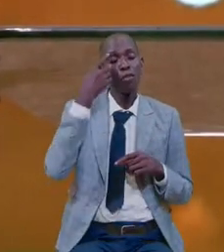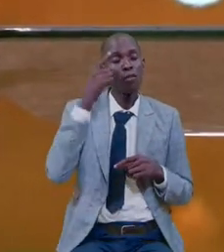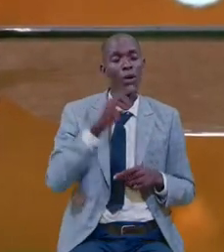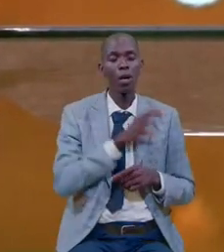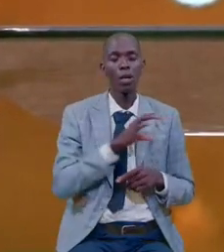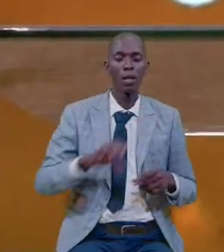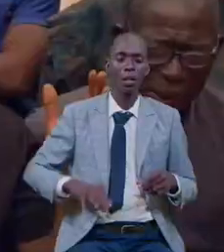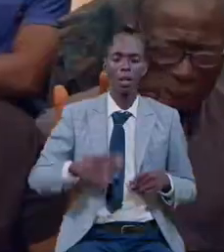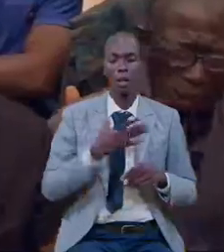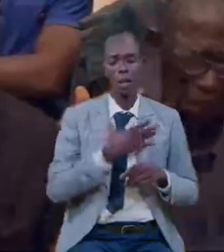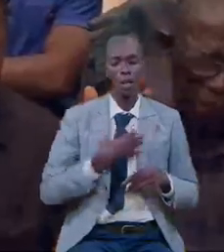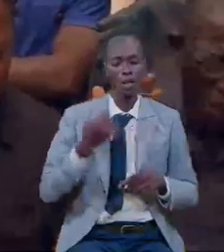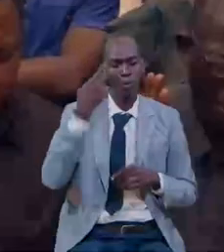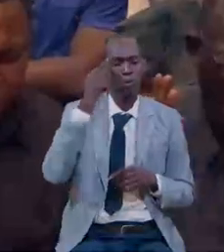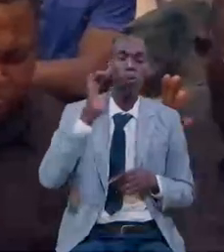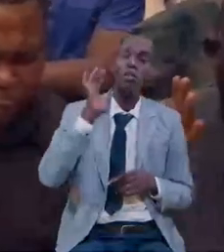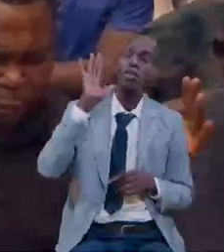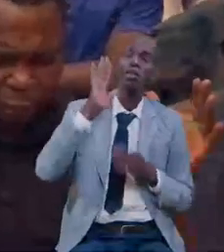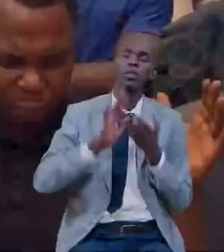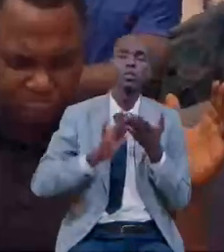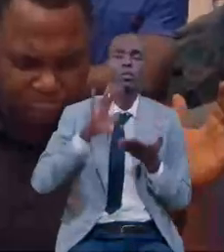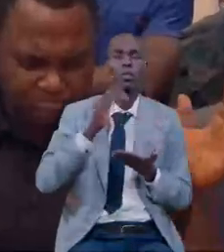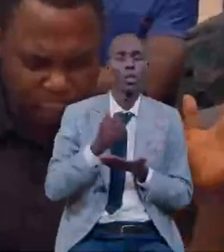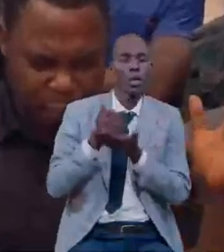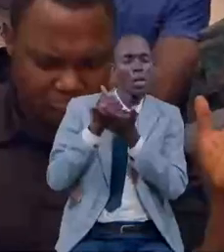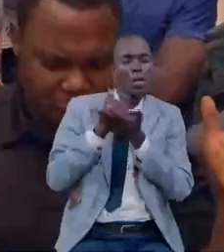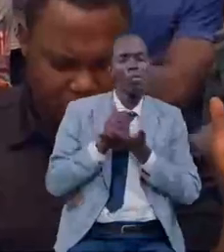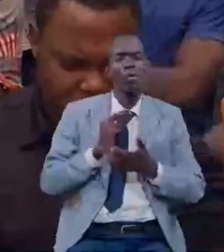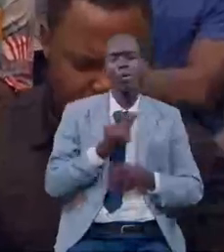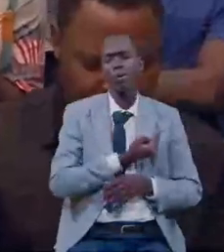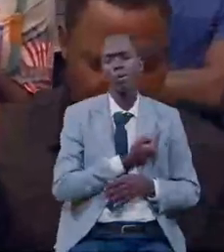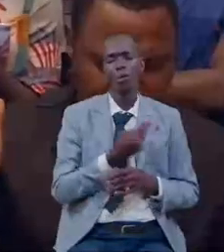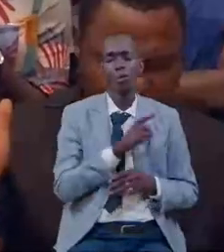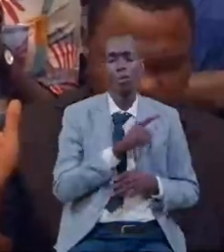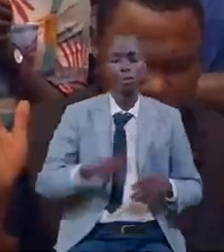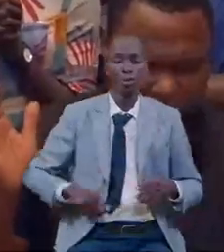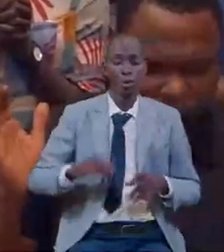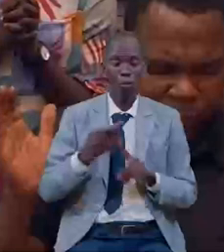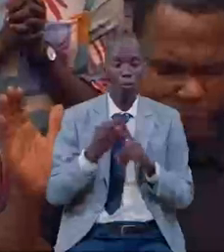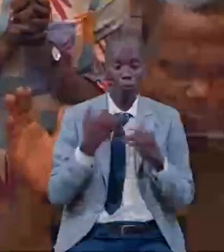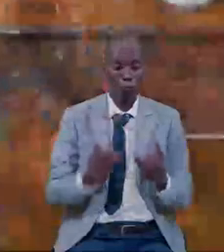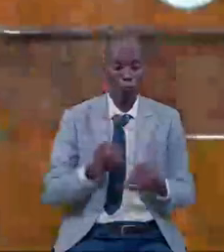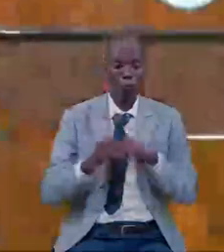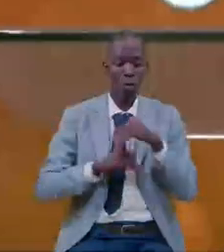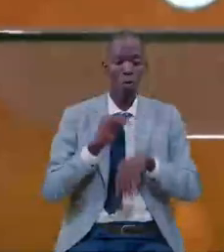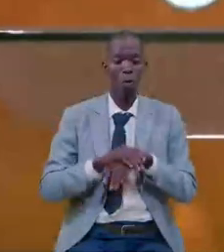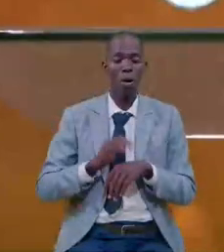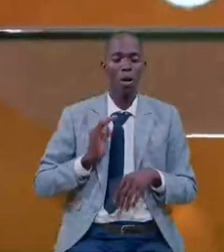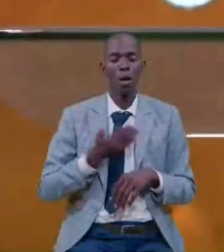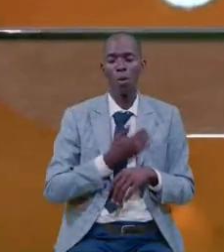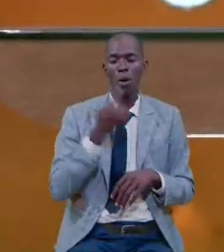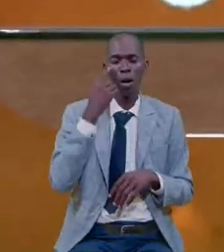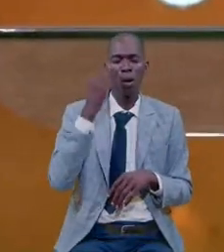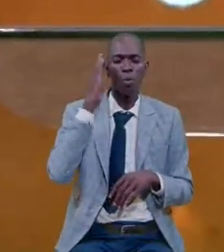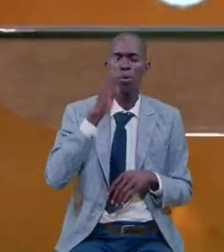vivions pour Christ et pour sa gloire. Aide-nous, Seigneur, que dorénavant, que nos yeux